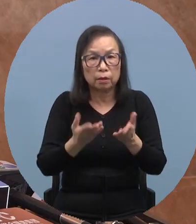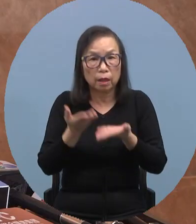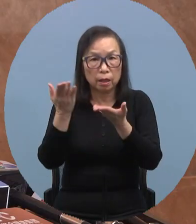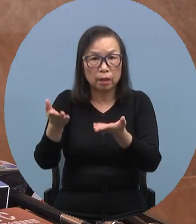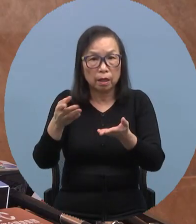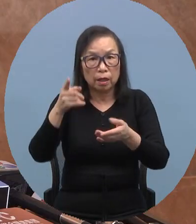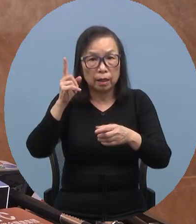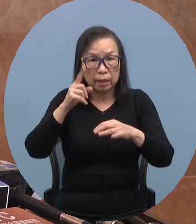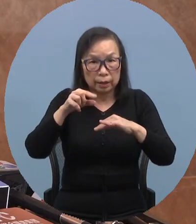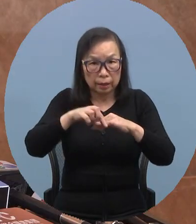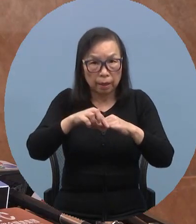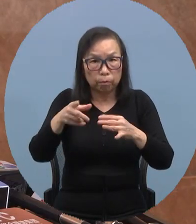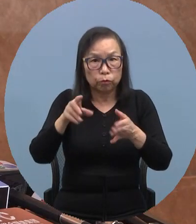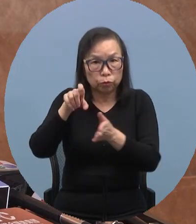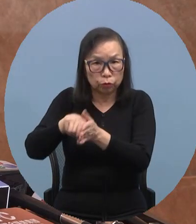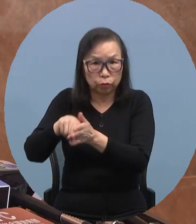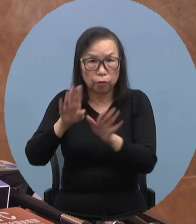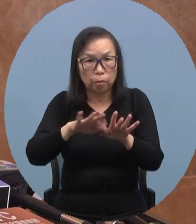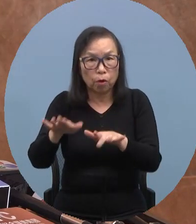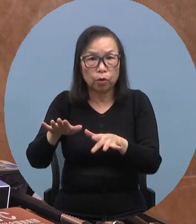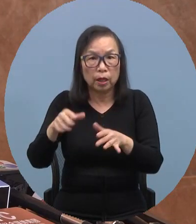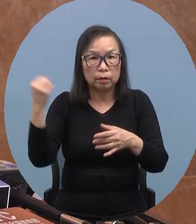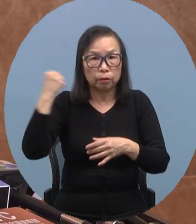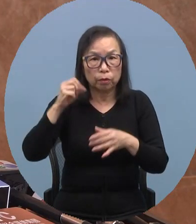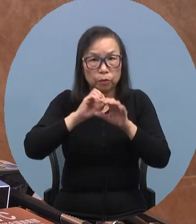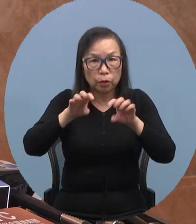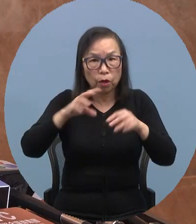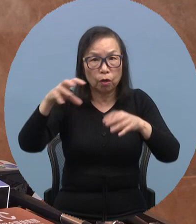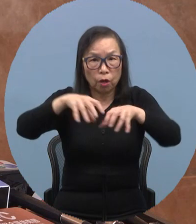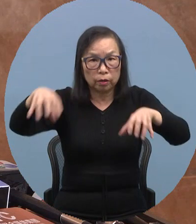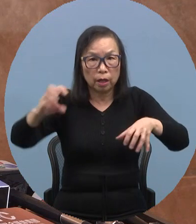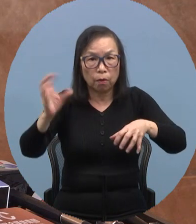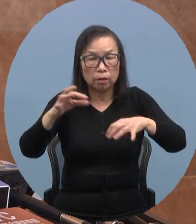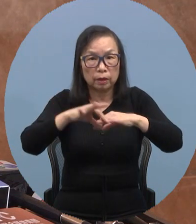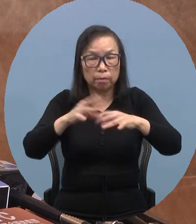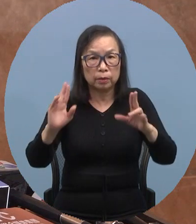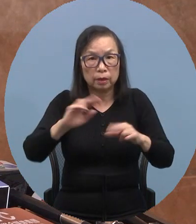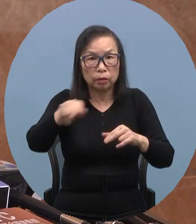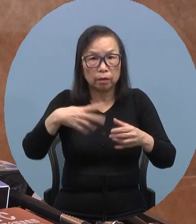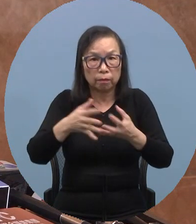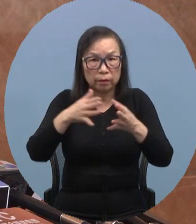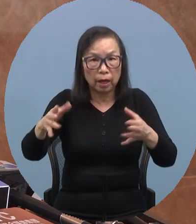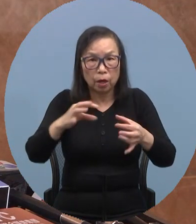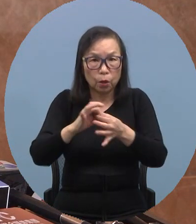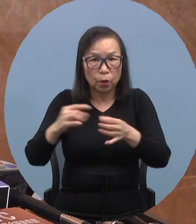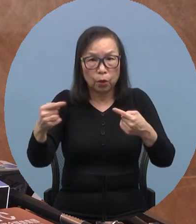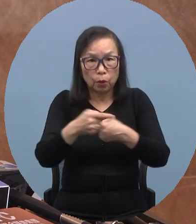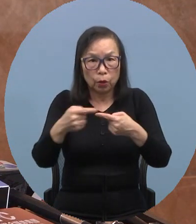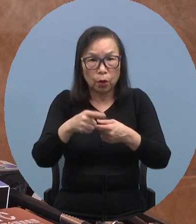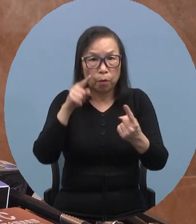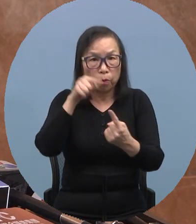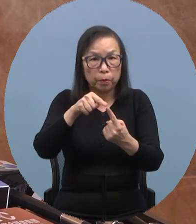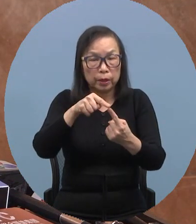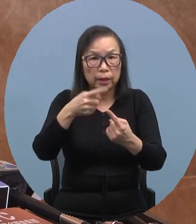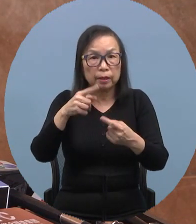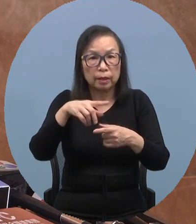呢一個實金嘅存儲嘅服務，亦都會咧係積極去推進兩地黃金市場更大程度嘅互聯互通，目標咧係